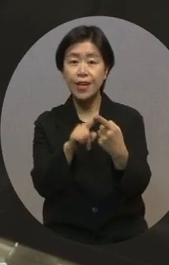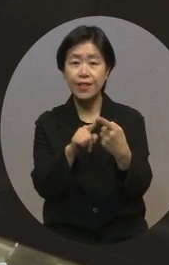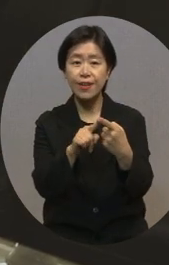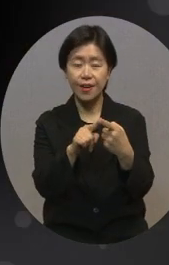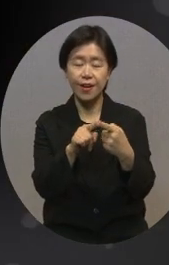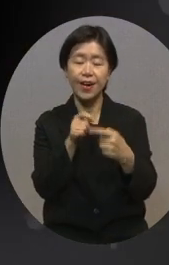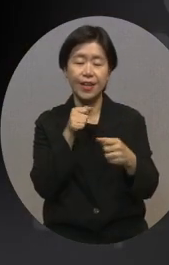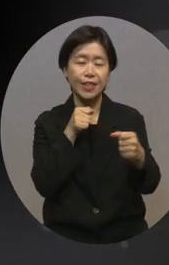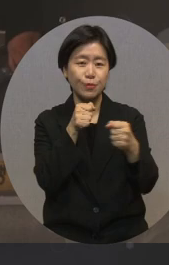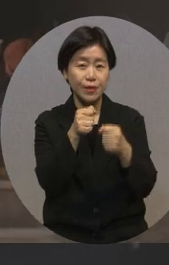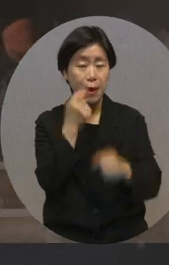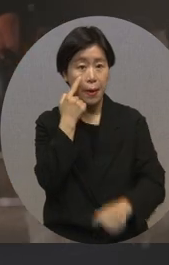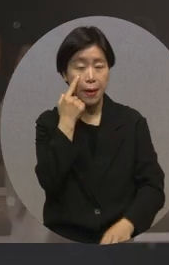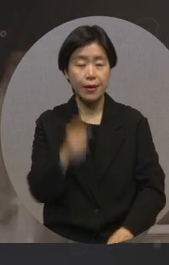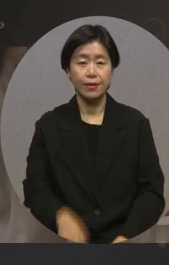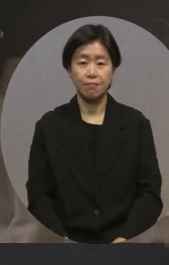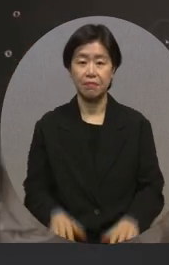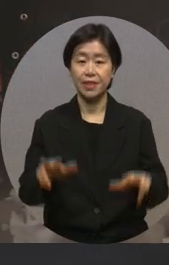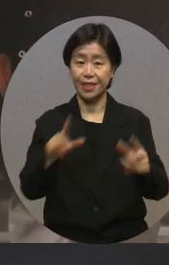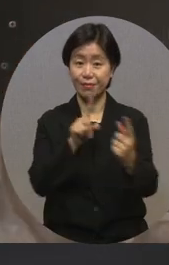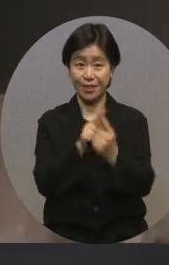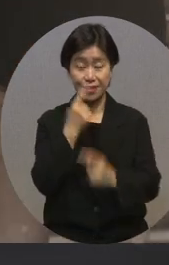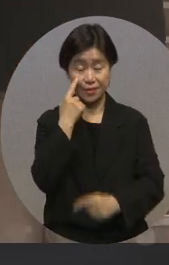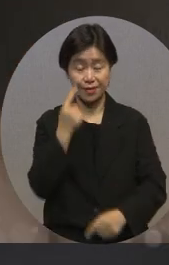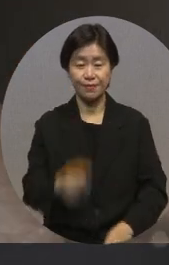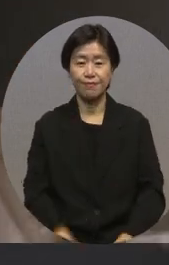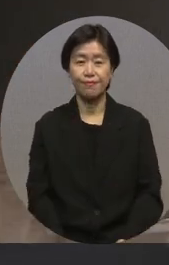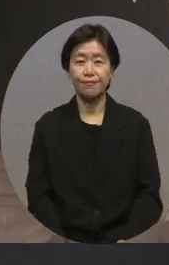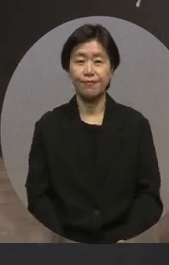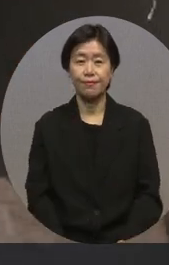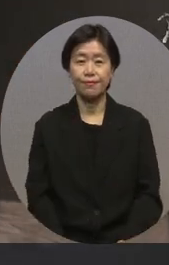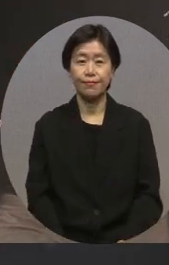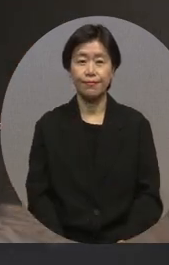이야기 나눠봤습니다. 지금 바로 만나보시죠.